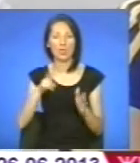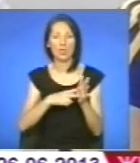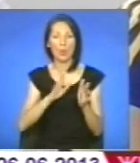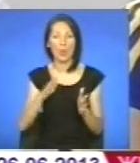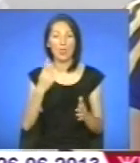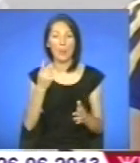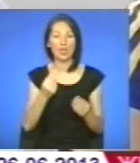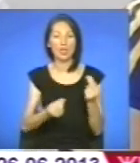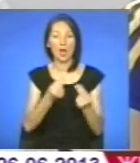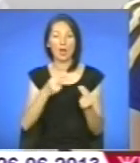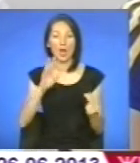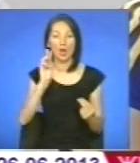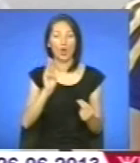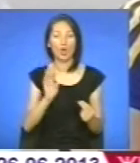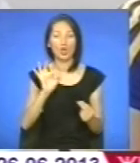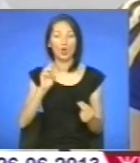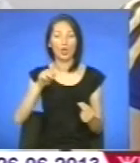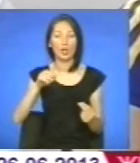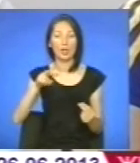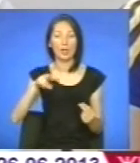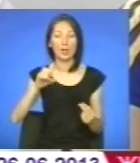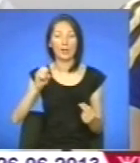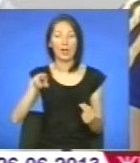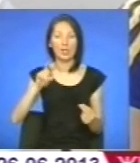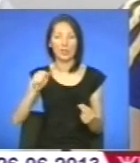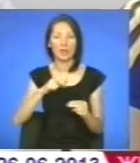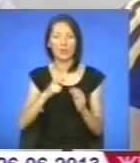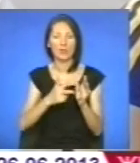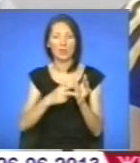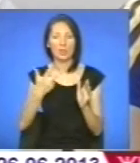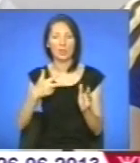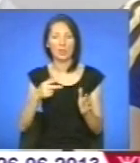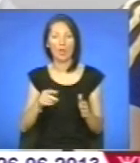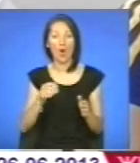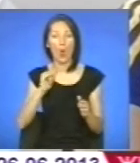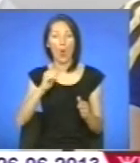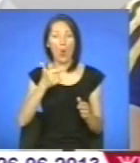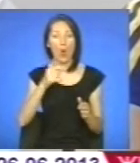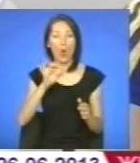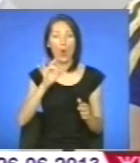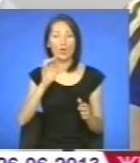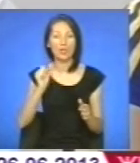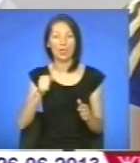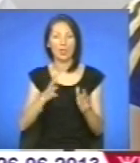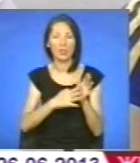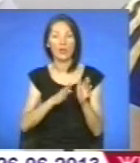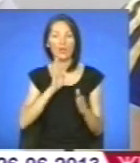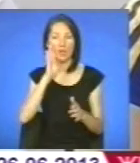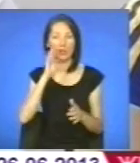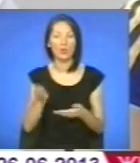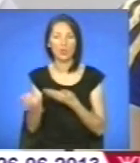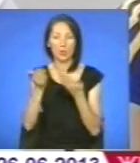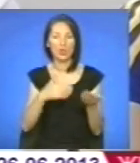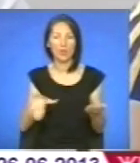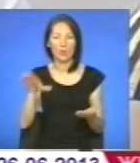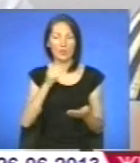з Шотландією у 17:30 і з Угорщиною у 9:00 ранку. Запрошуємо всіх глядачів на